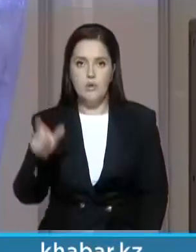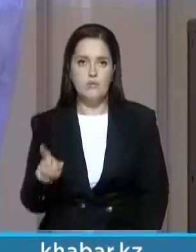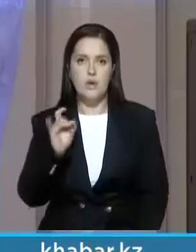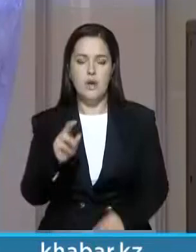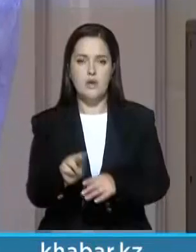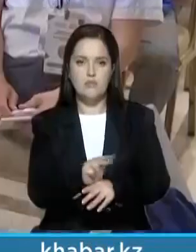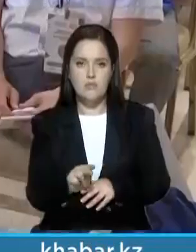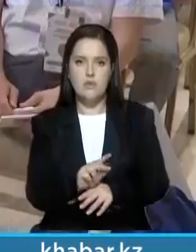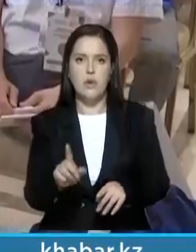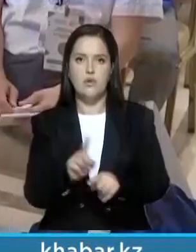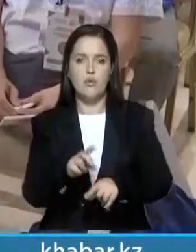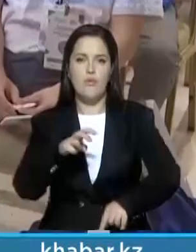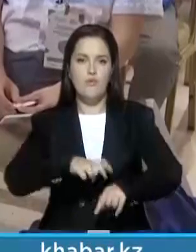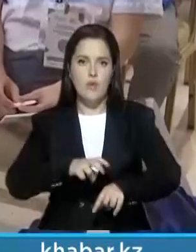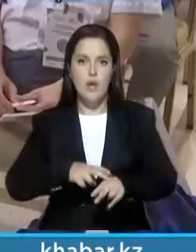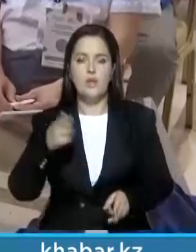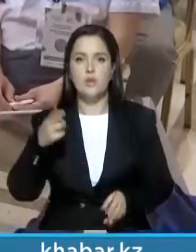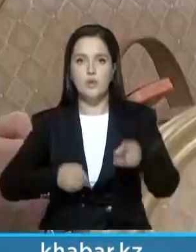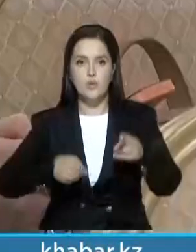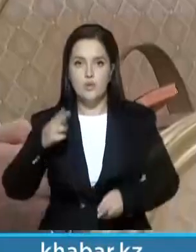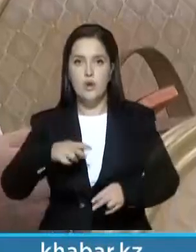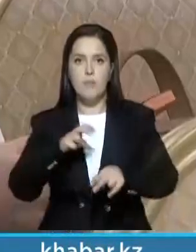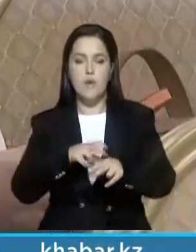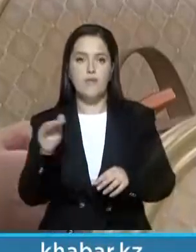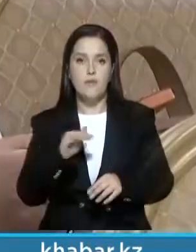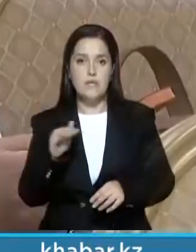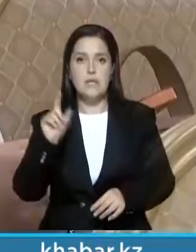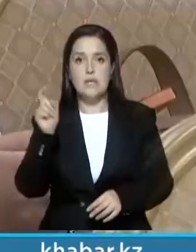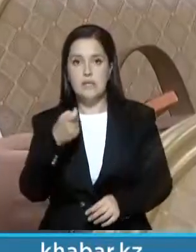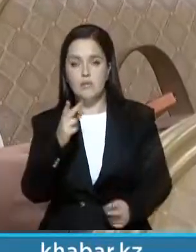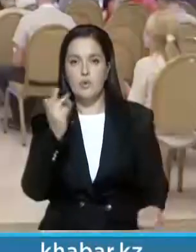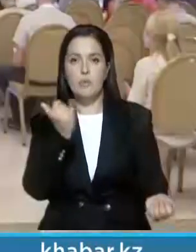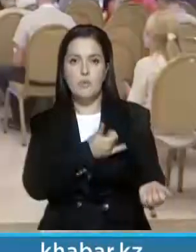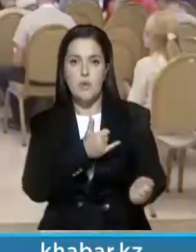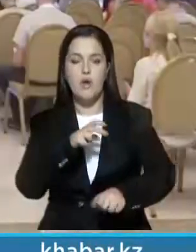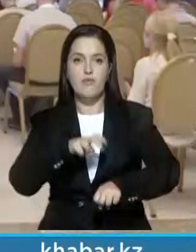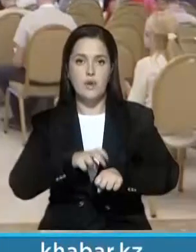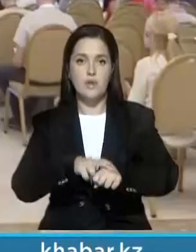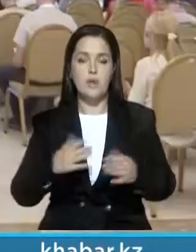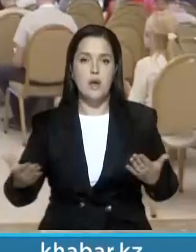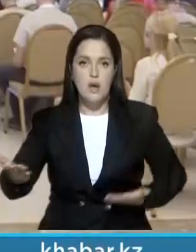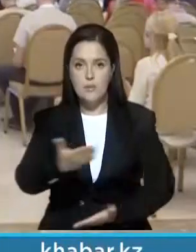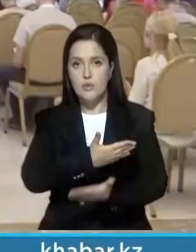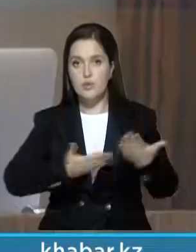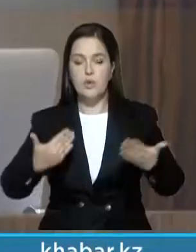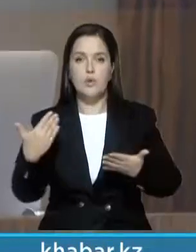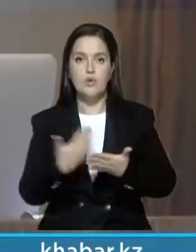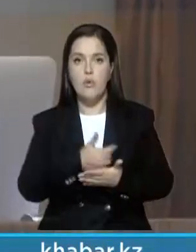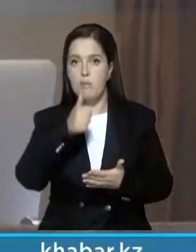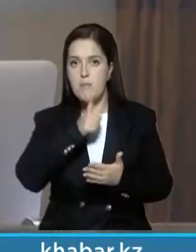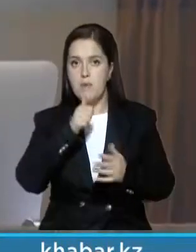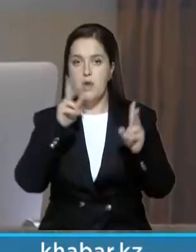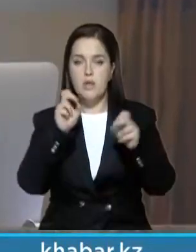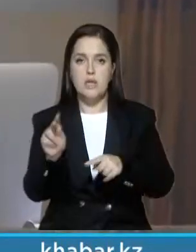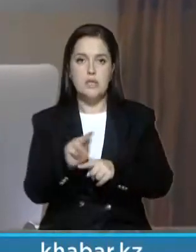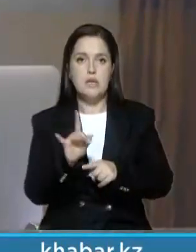онкологи, эндокринологи, эндокринные хирурги, медицинские физики и врачи-химиотерапевты, обсудили инновационные методы исследования и